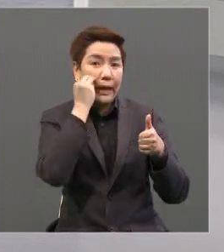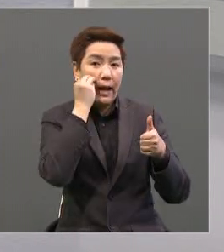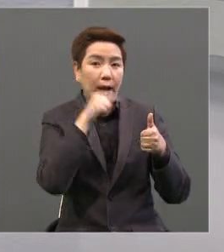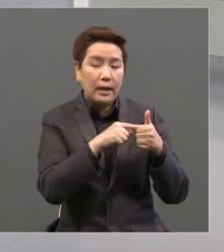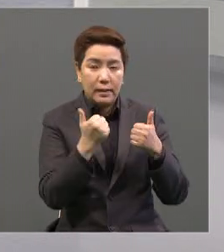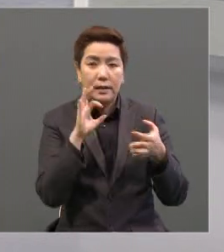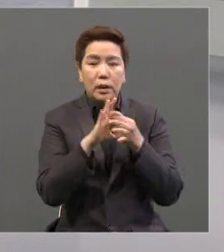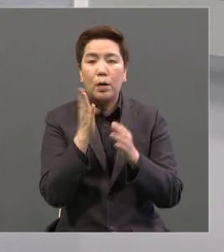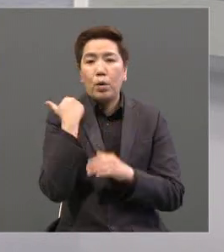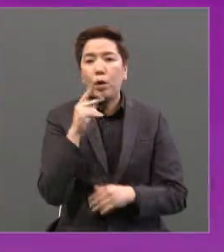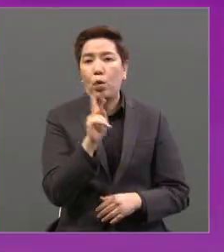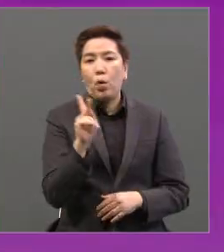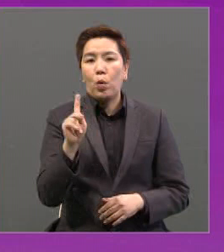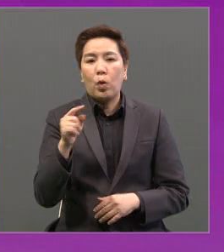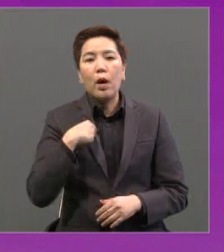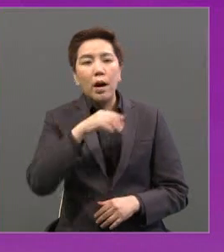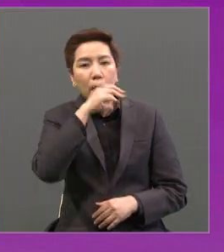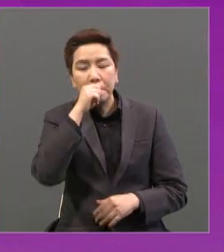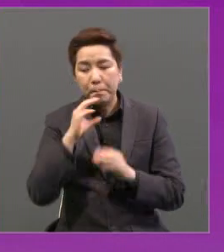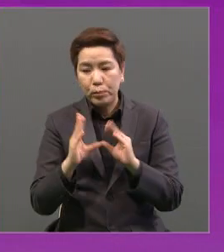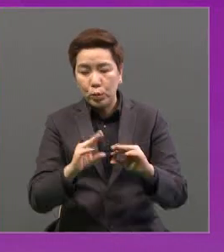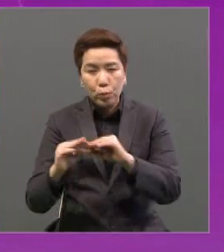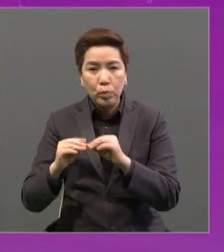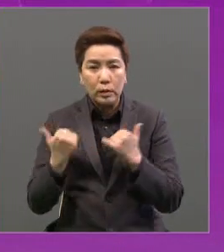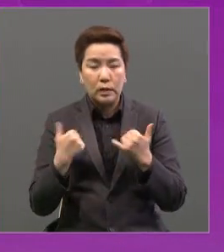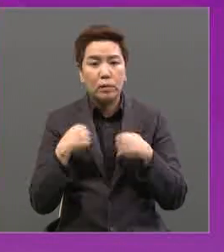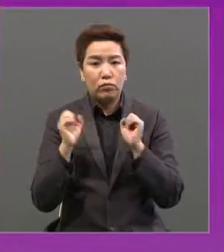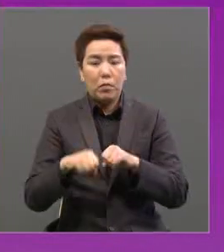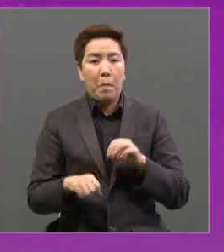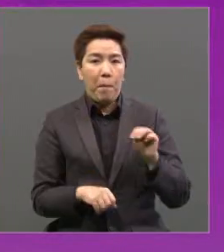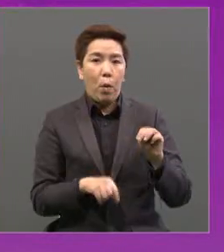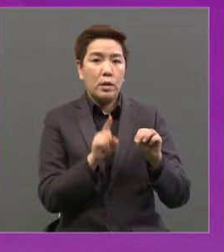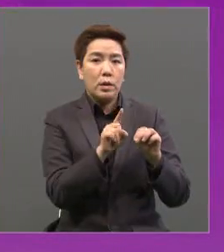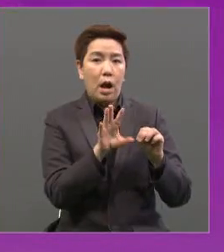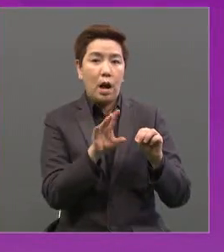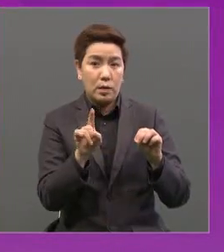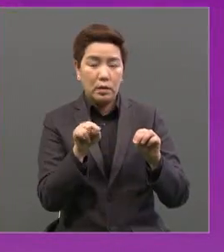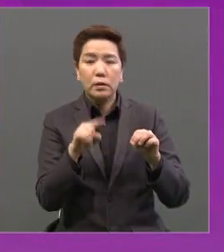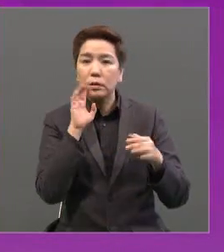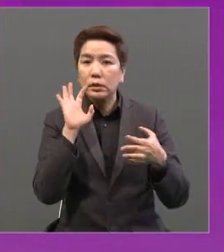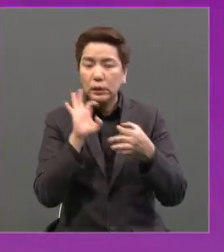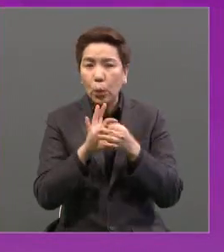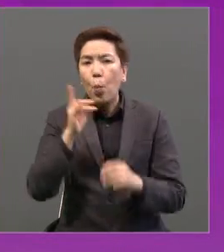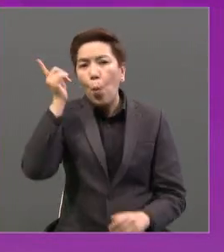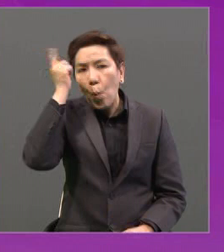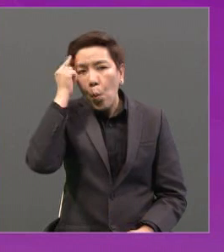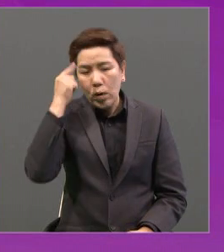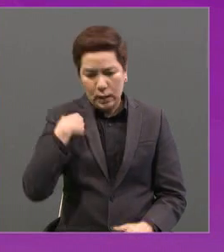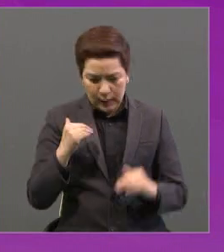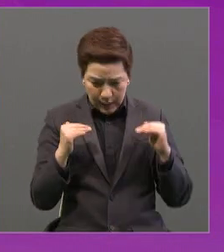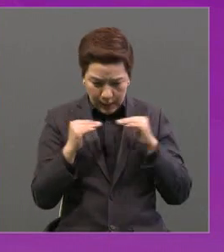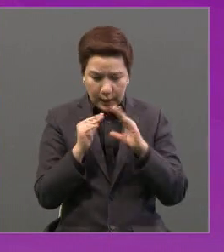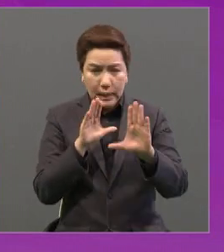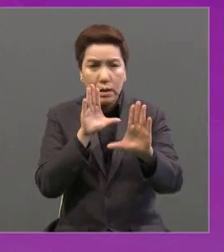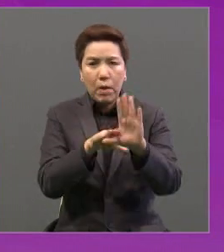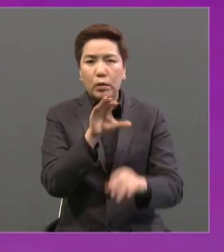กกตมีการประชุมลับนะครับหลังจากที่คณะกรรมการไต่สวนมาตรา 151นะครับกรณีรู้อยู่แล้วว่าไม่